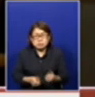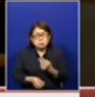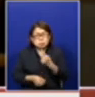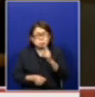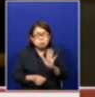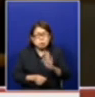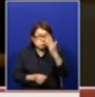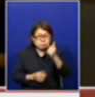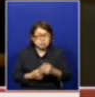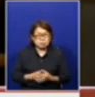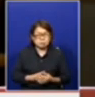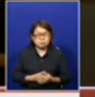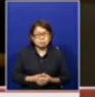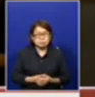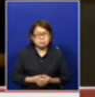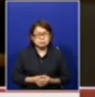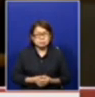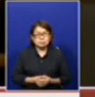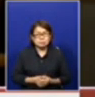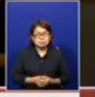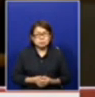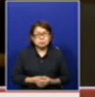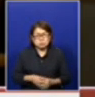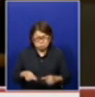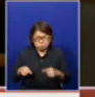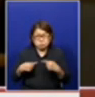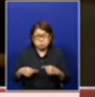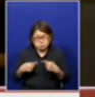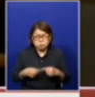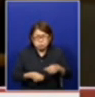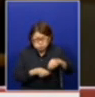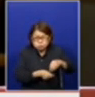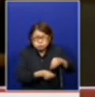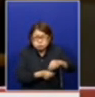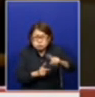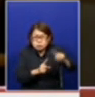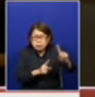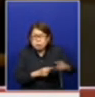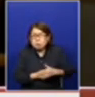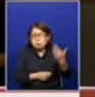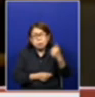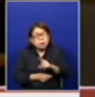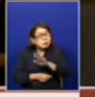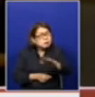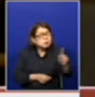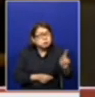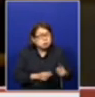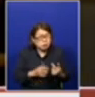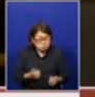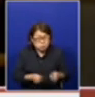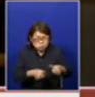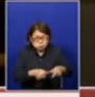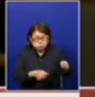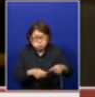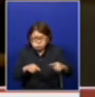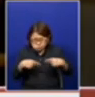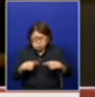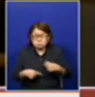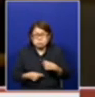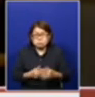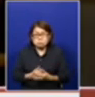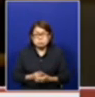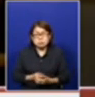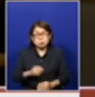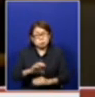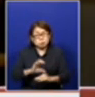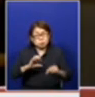ท่านตอบผมยังอยู่หรือเปล่าเมื่อวานก็ถามหาอยู่หรือเปล่าตอบหน่อยครับว่าตรงนี้เป็นแม็กกับโปรเจกต์ของคนไทยซึ่ง